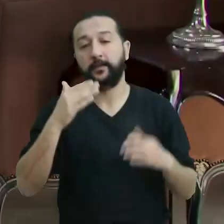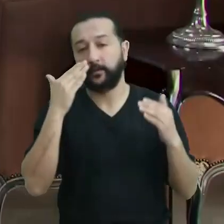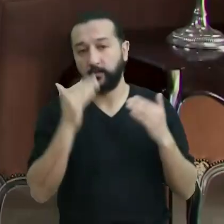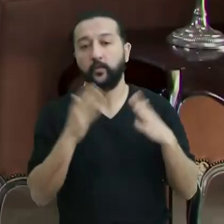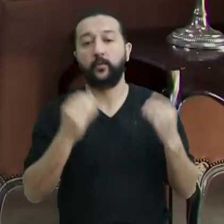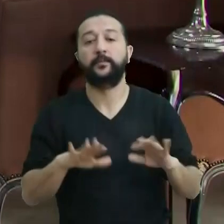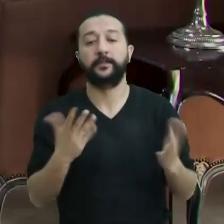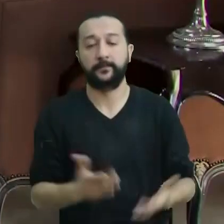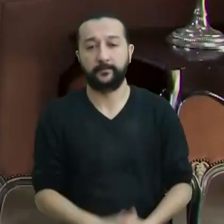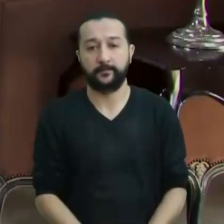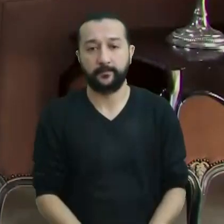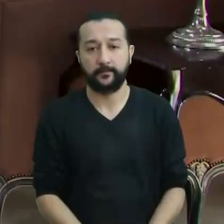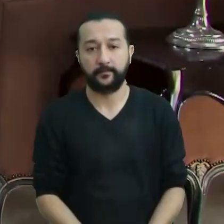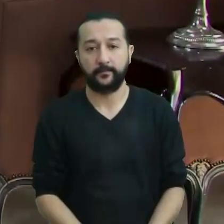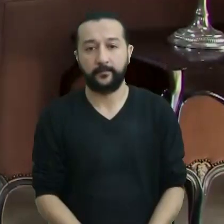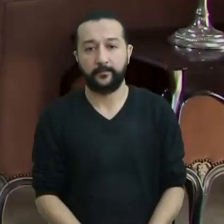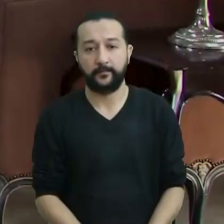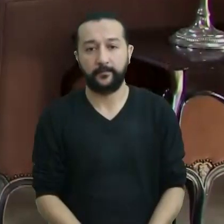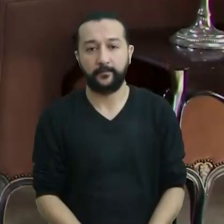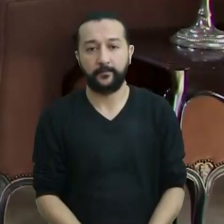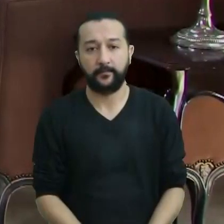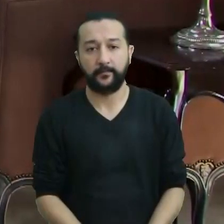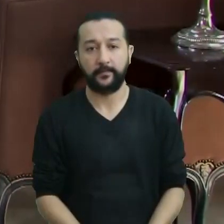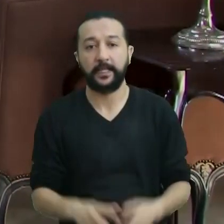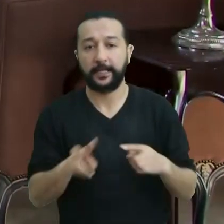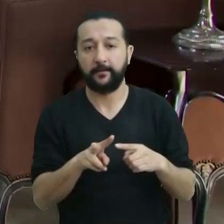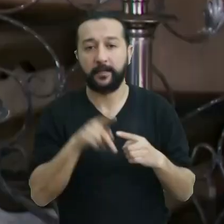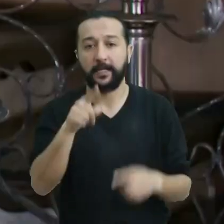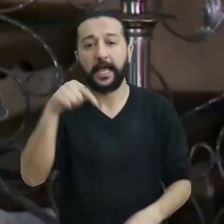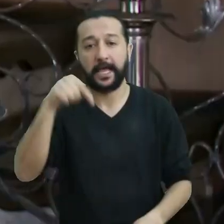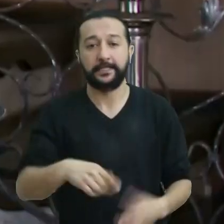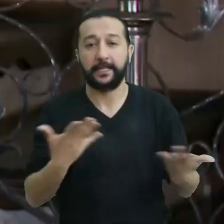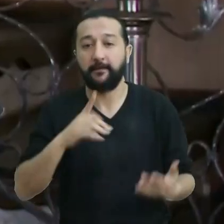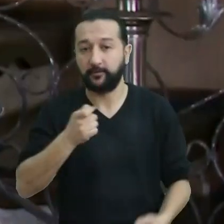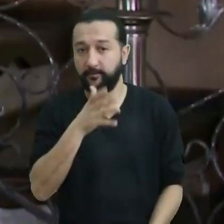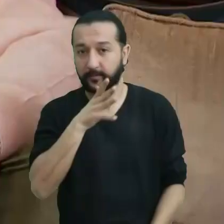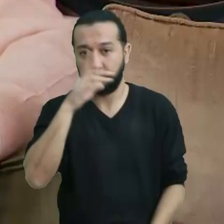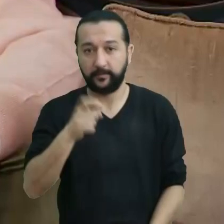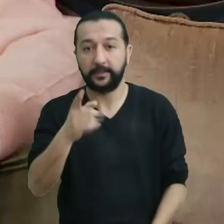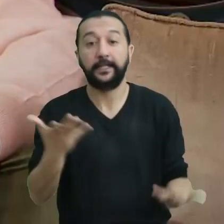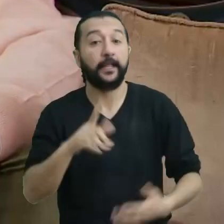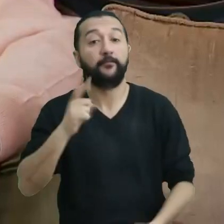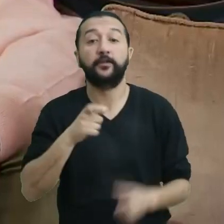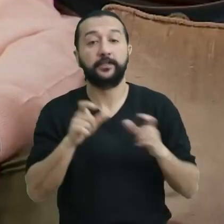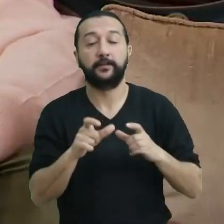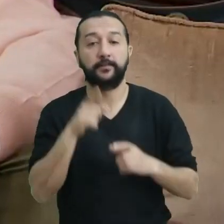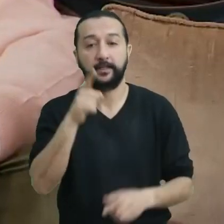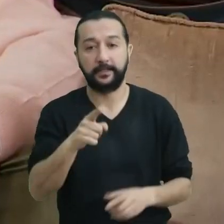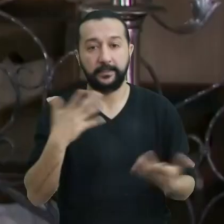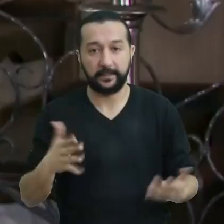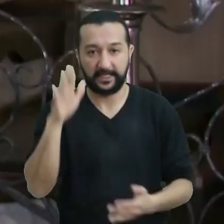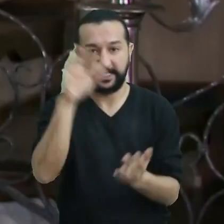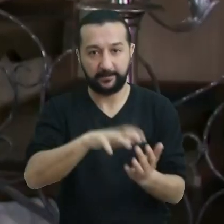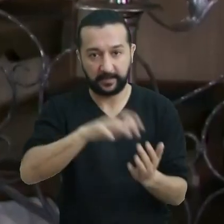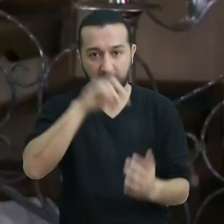yani. Arkasında bir şey saklayarak salona girdi. Kemal'im aşağıda ne buldum biliyor musun? Ne buldu Serpil? Timsah